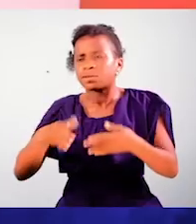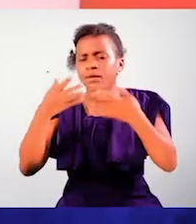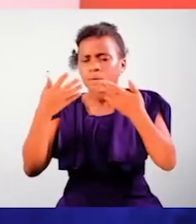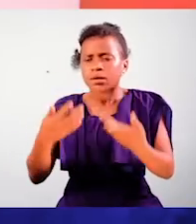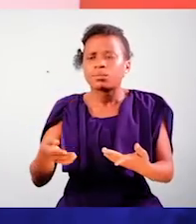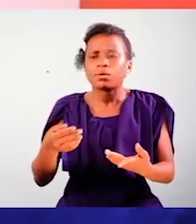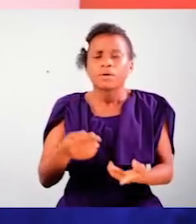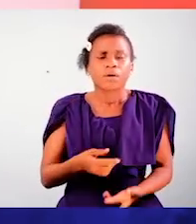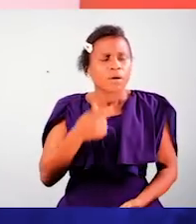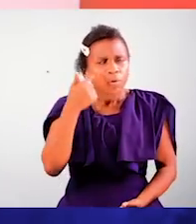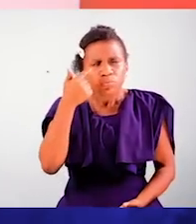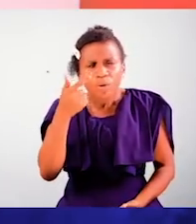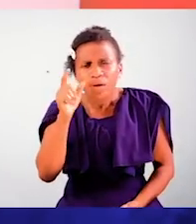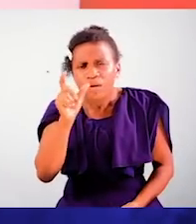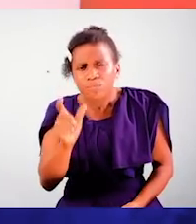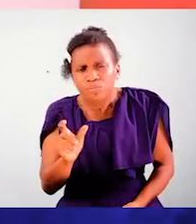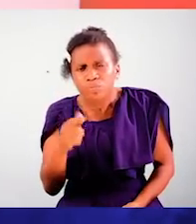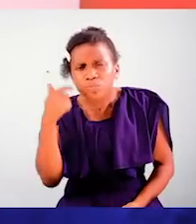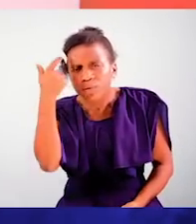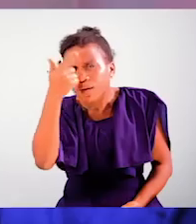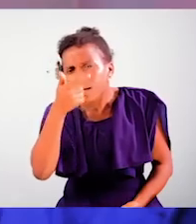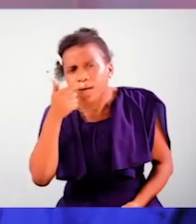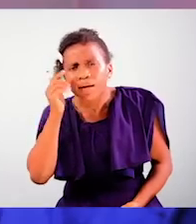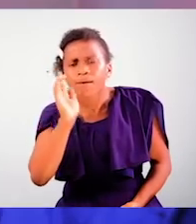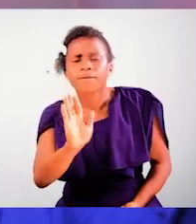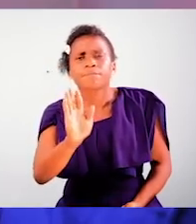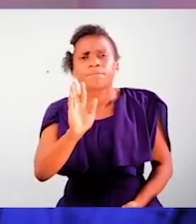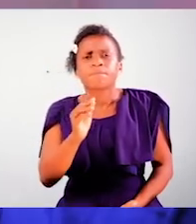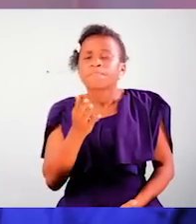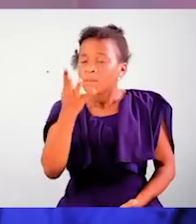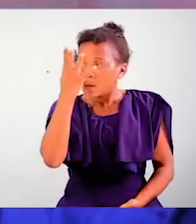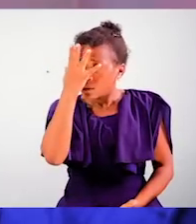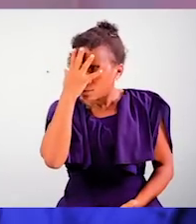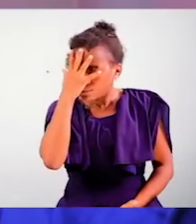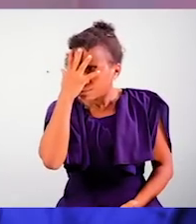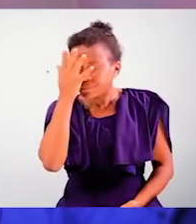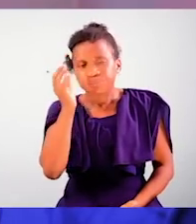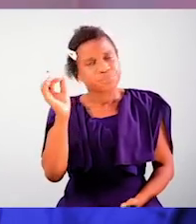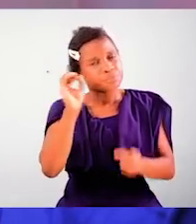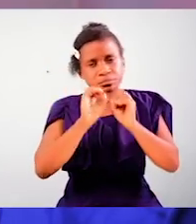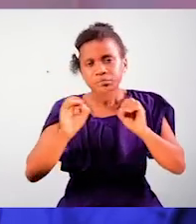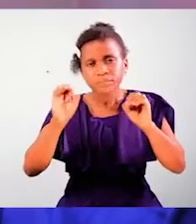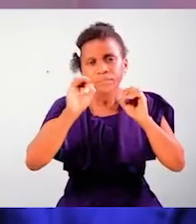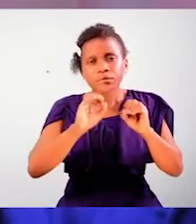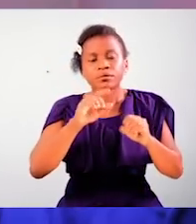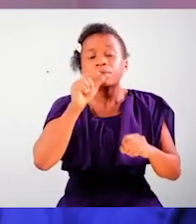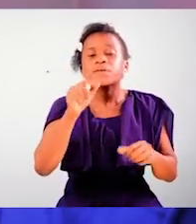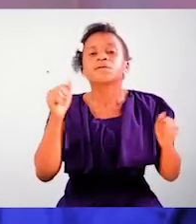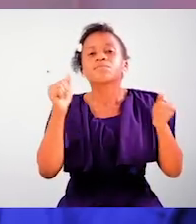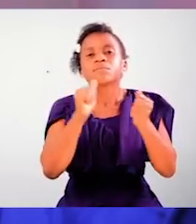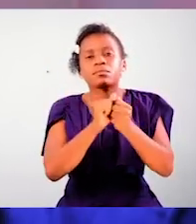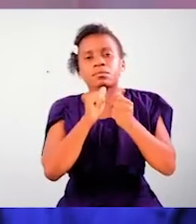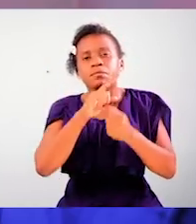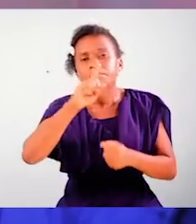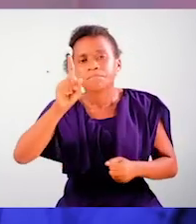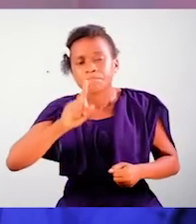Mama amesema hapa juzi, usimwangalie mtu kama tunaoneana aibu. Aibu ime hii ni mali sio ya mtu mmoja. Ni mali ya Watanzania.